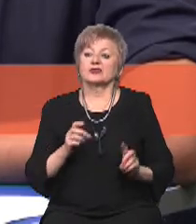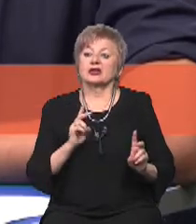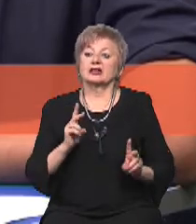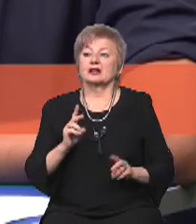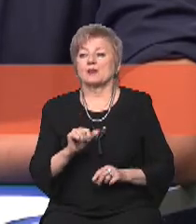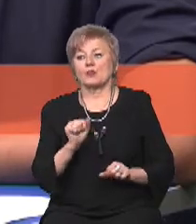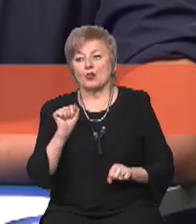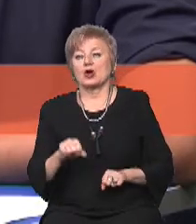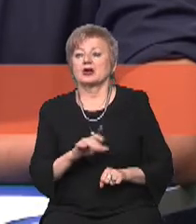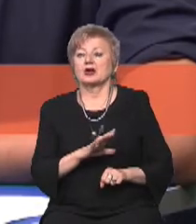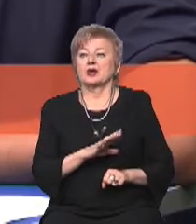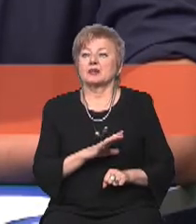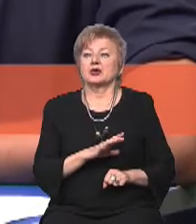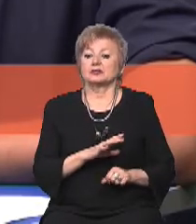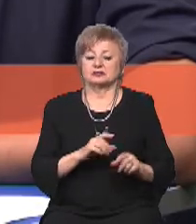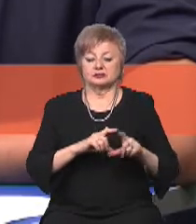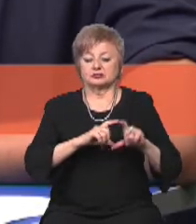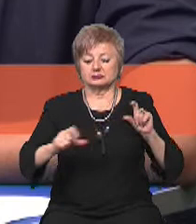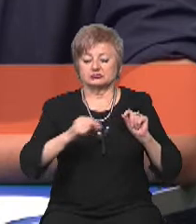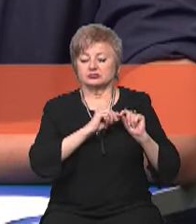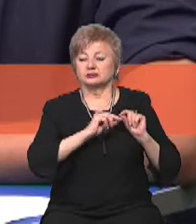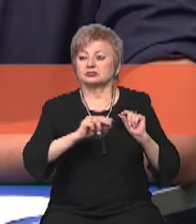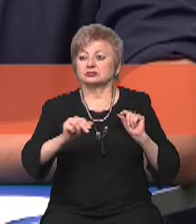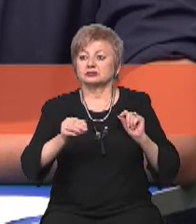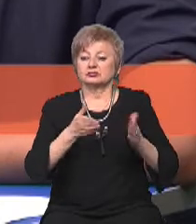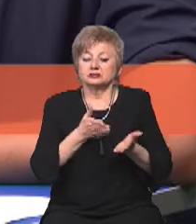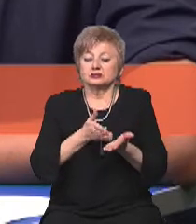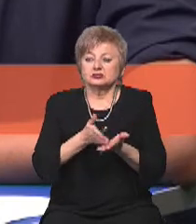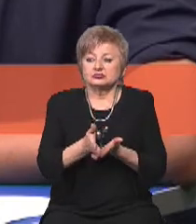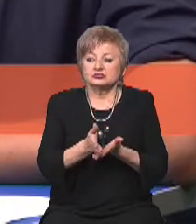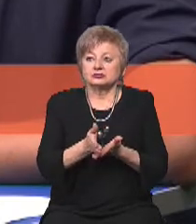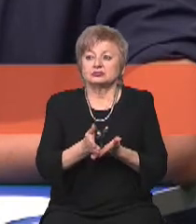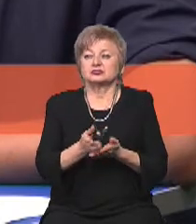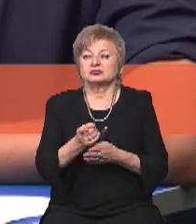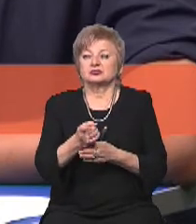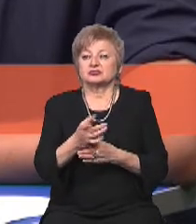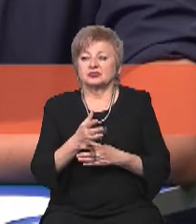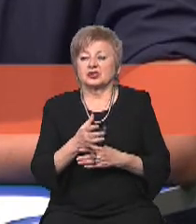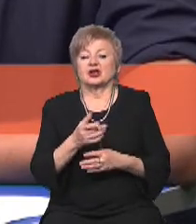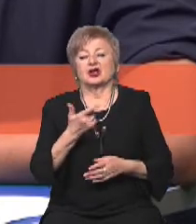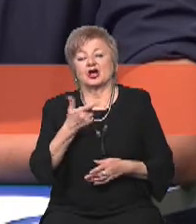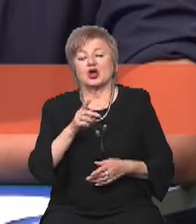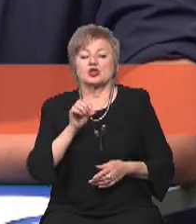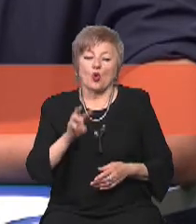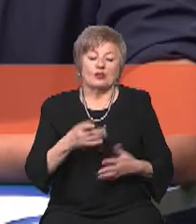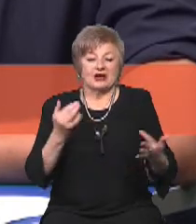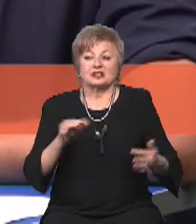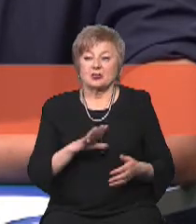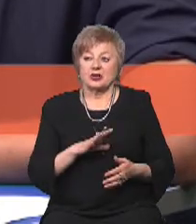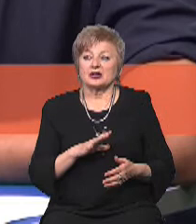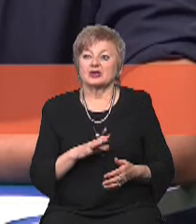б вказниками. В Європі є декілька міст такого гатунку, там десь є гноми, десь ще хтось,